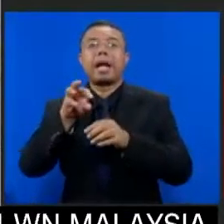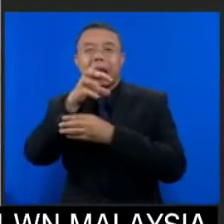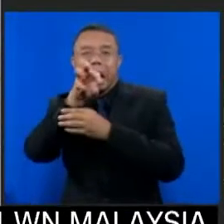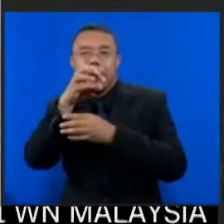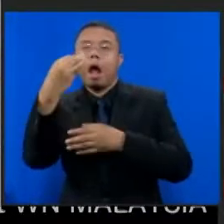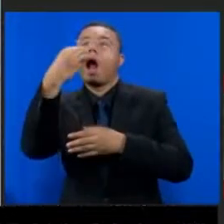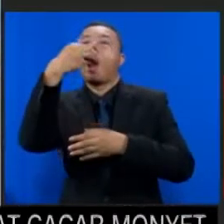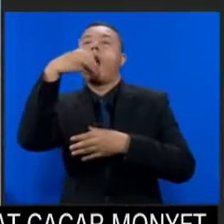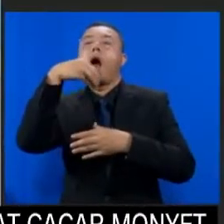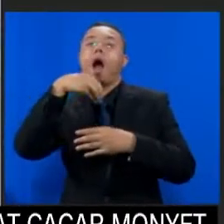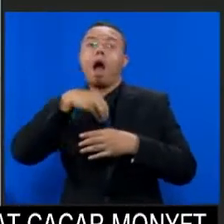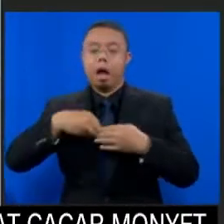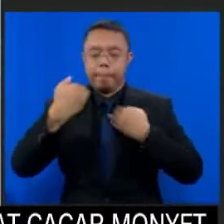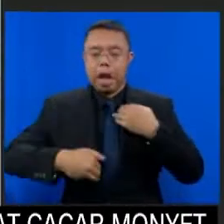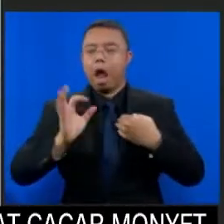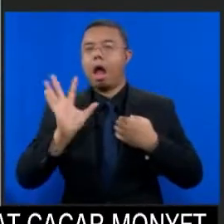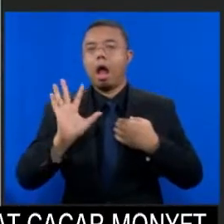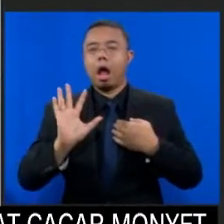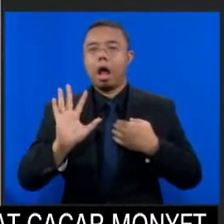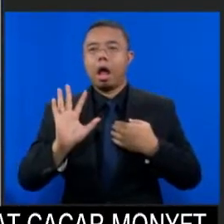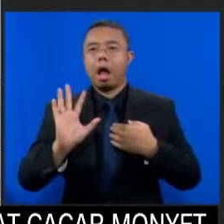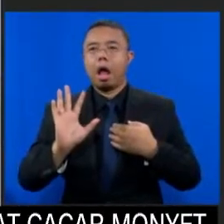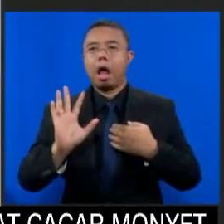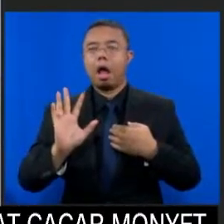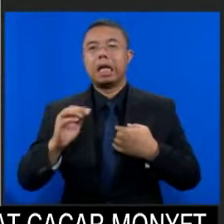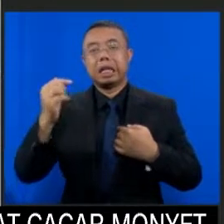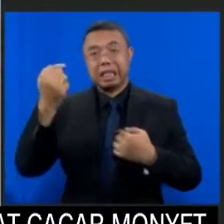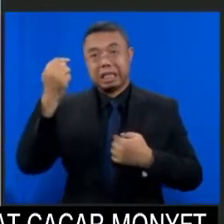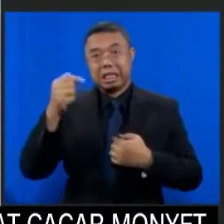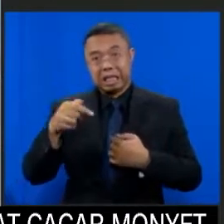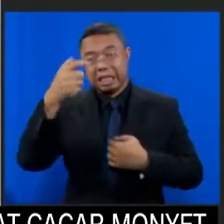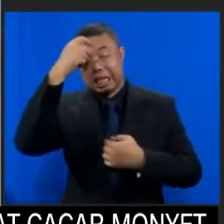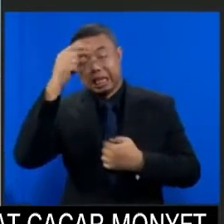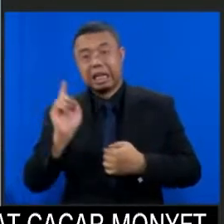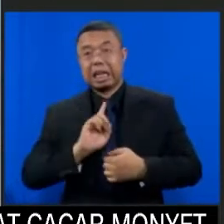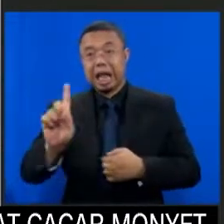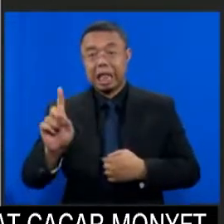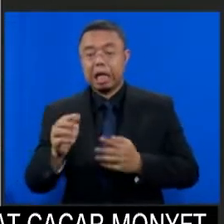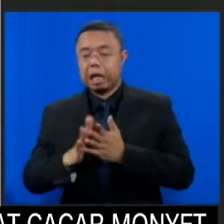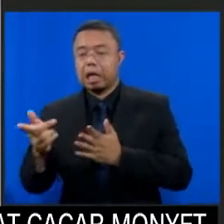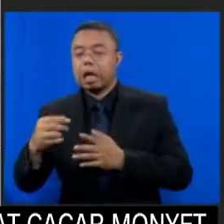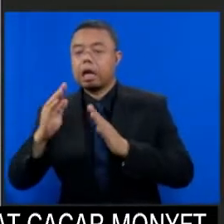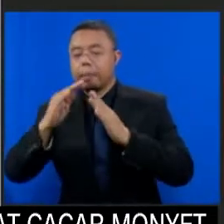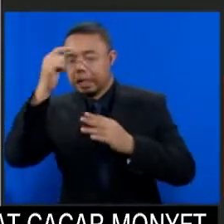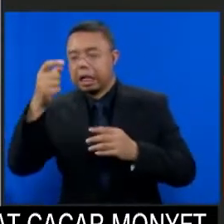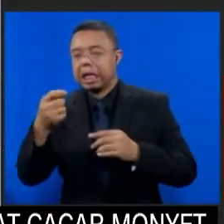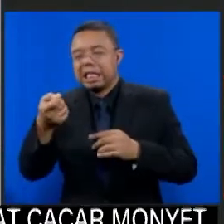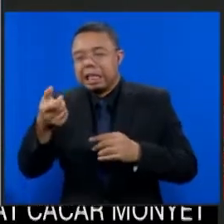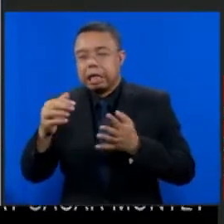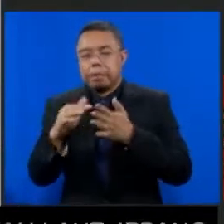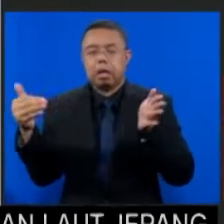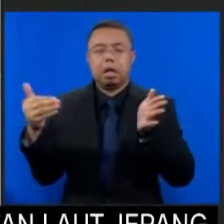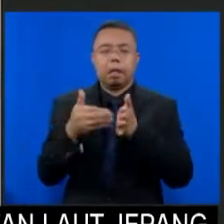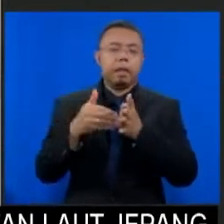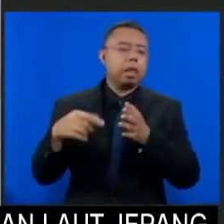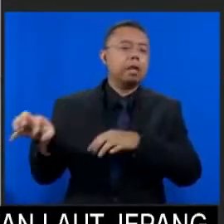bronkoskop tanpa melalui proses bedah. Pasien sebelumnya datang ke puskesmas terdekat namun karena terkendala alat, pasien